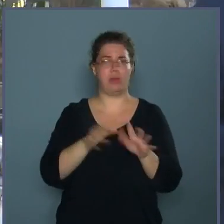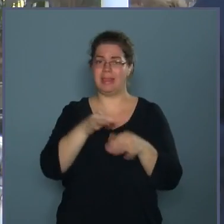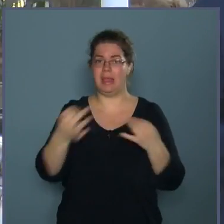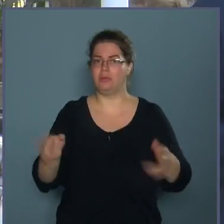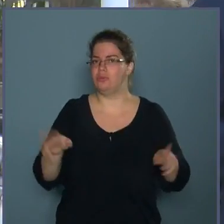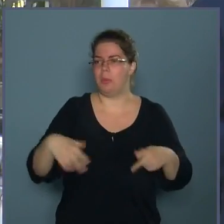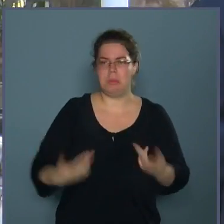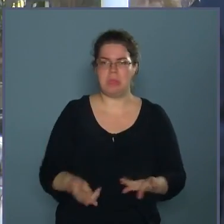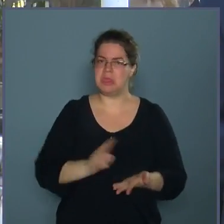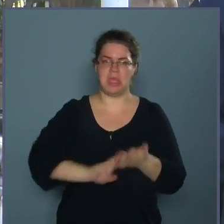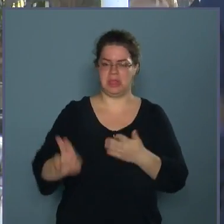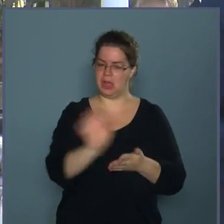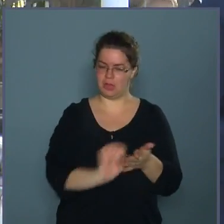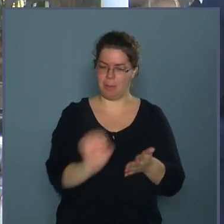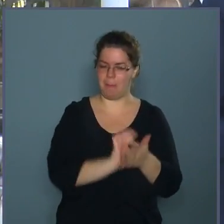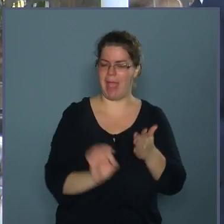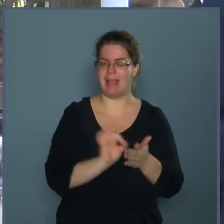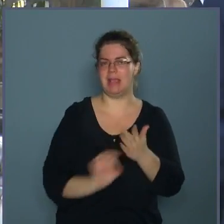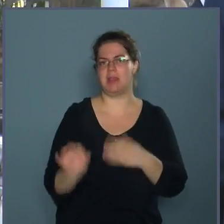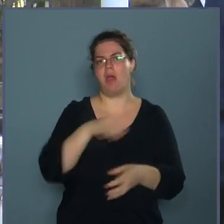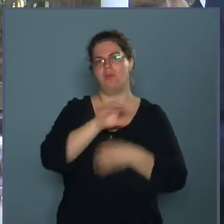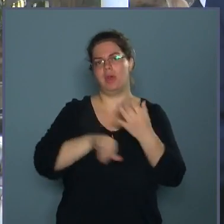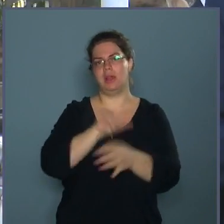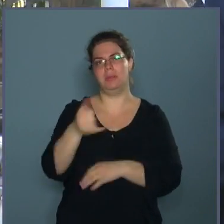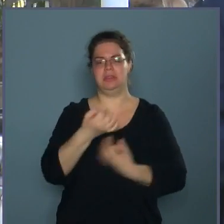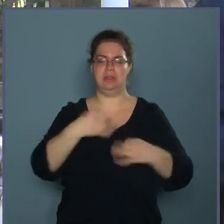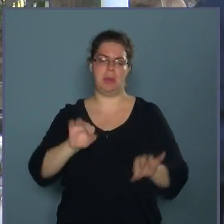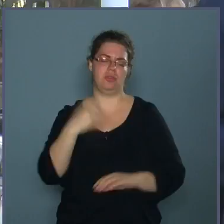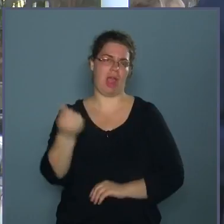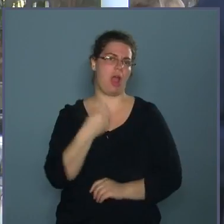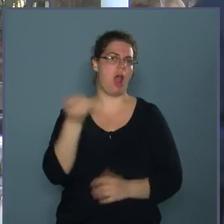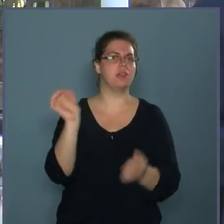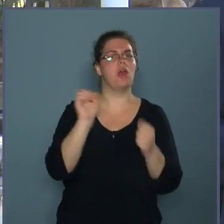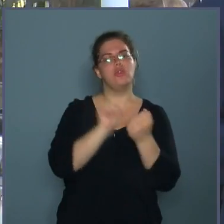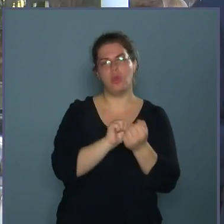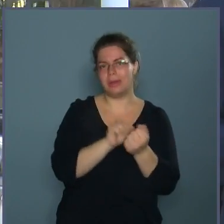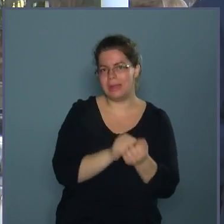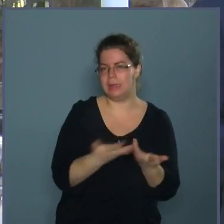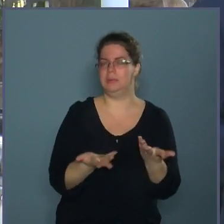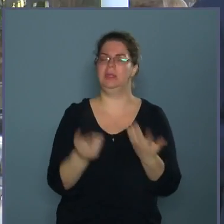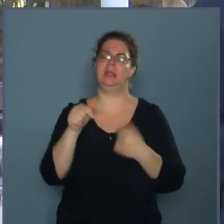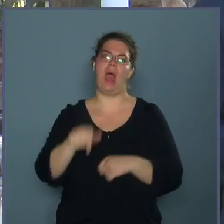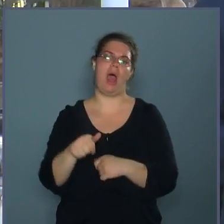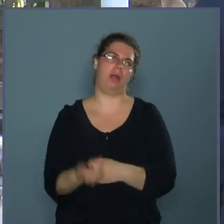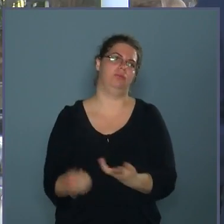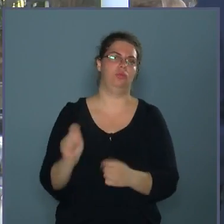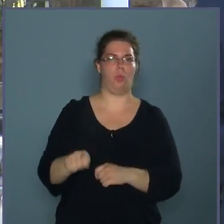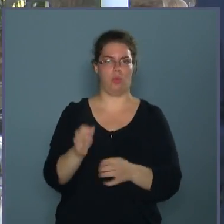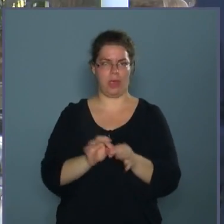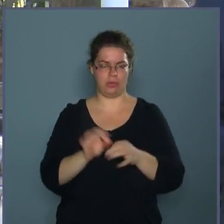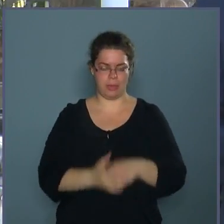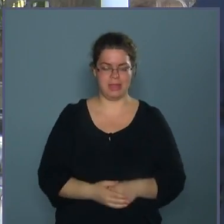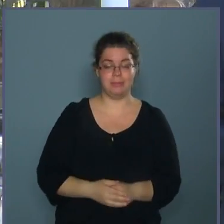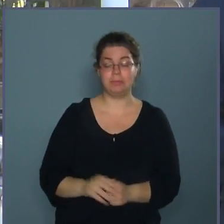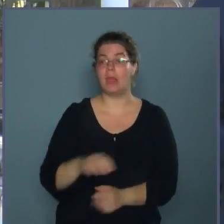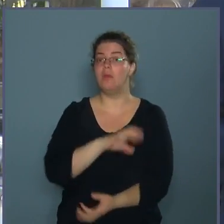lehet hitelesen megírni a forradalom és szabadságharc történetének döntő eseményeit. A